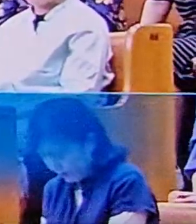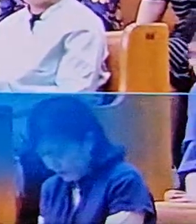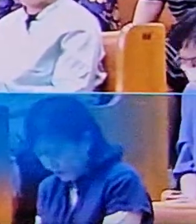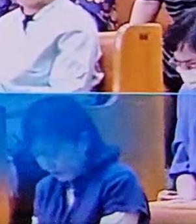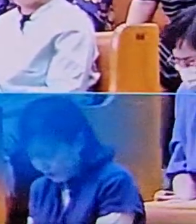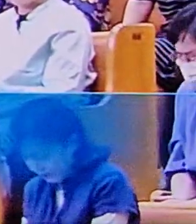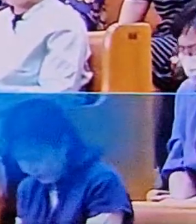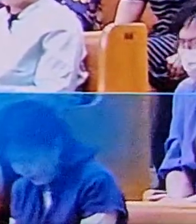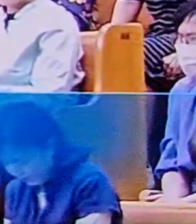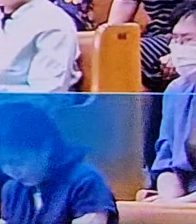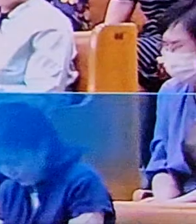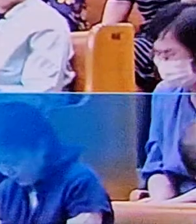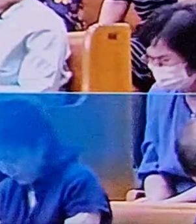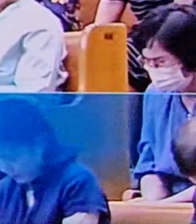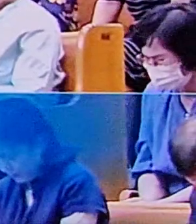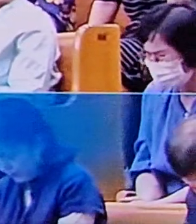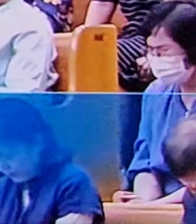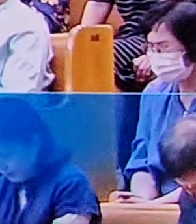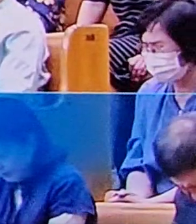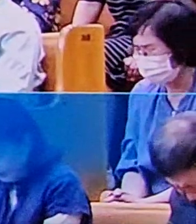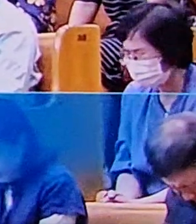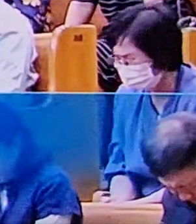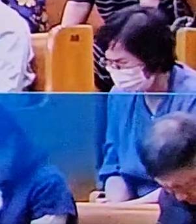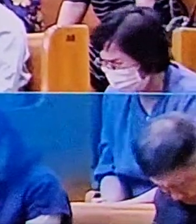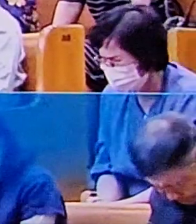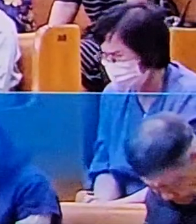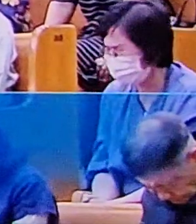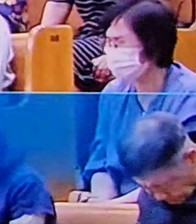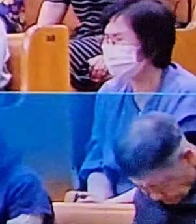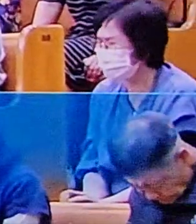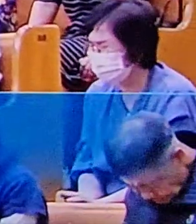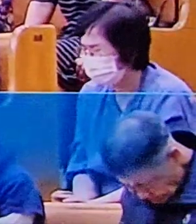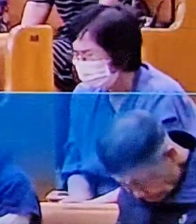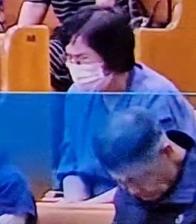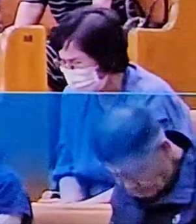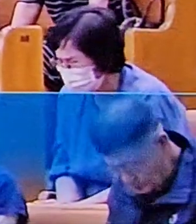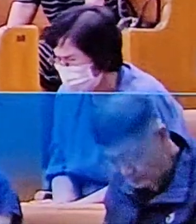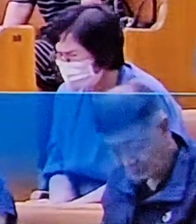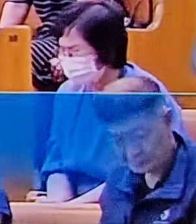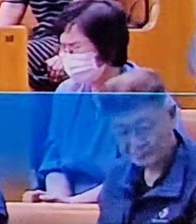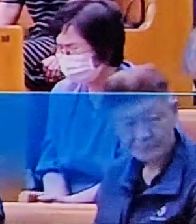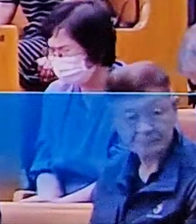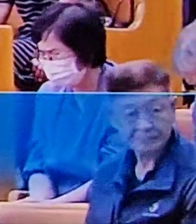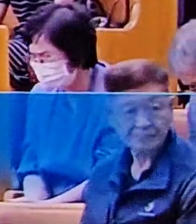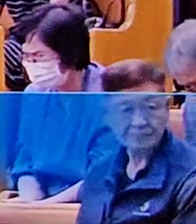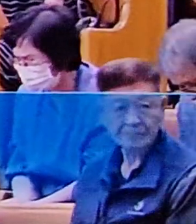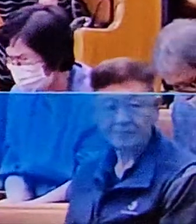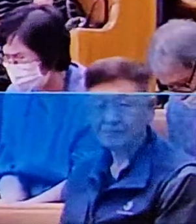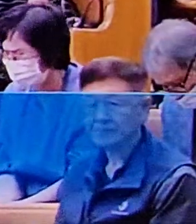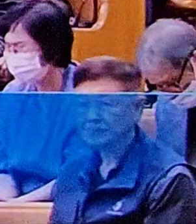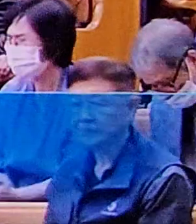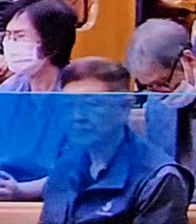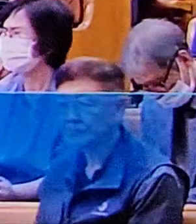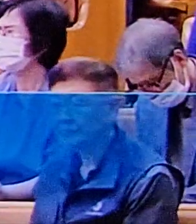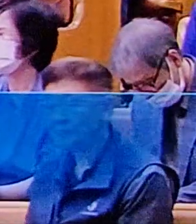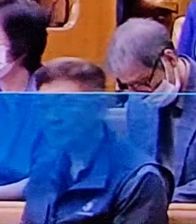삶부터 회개합니다. 감사하지 못하고 회개합니다. 우리 남은 열생의 주 앞에 오늘의 감사의 새도록